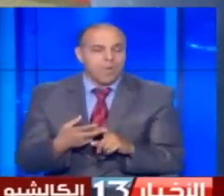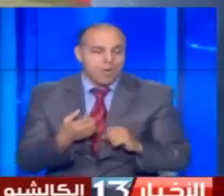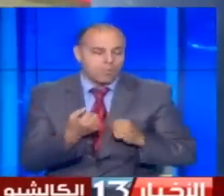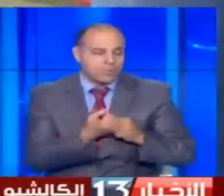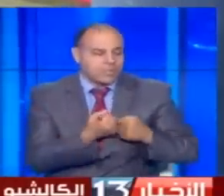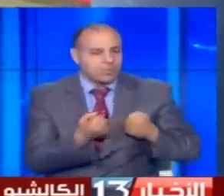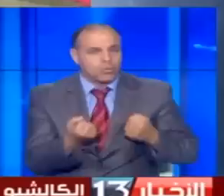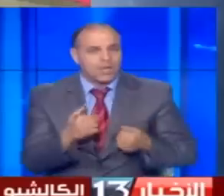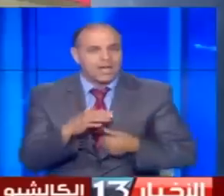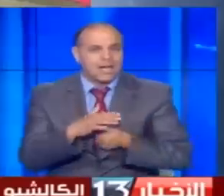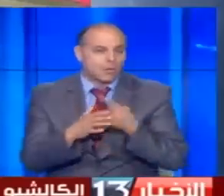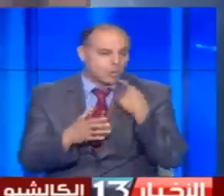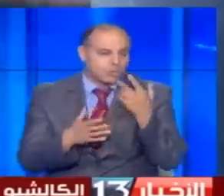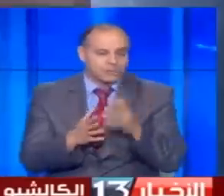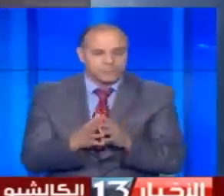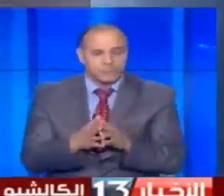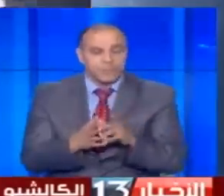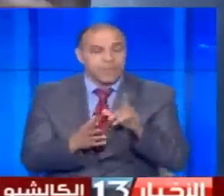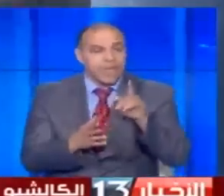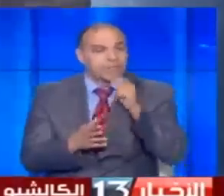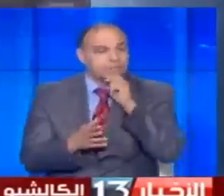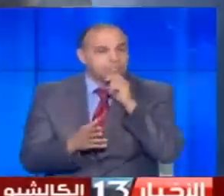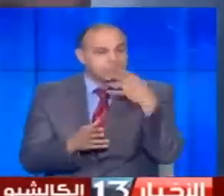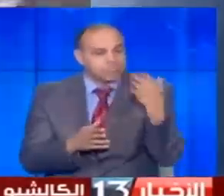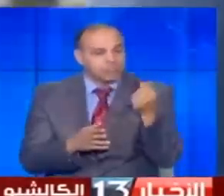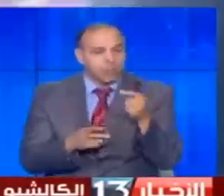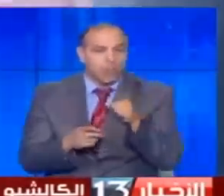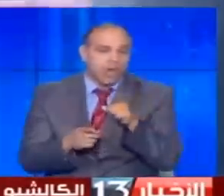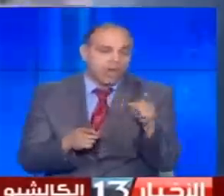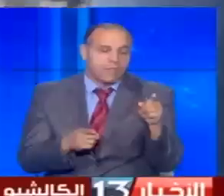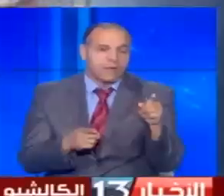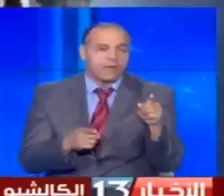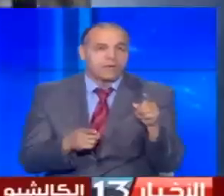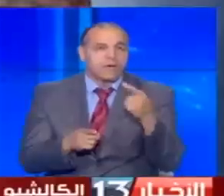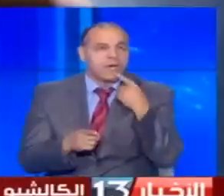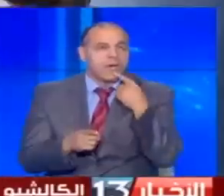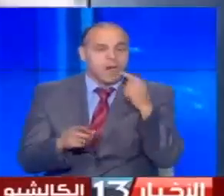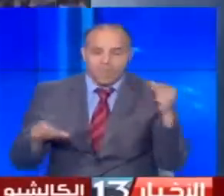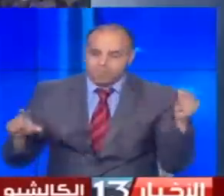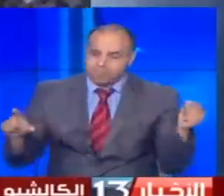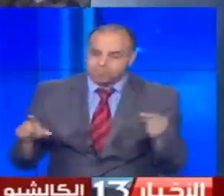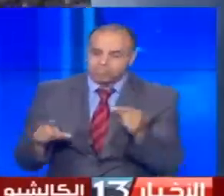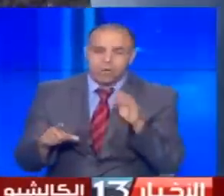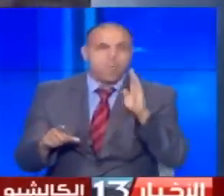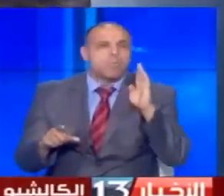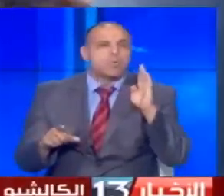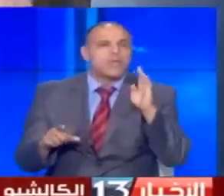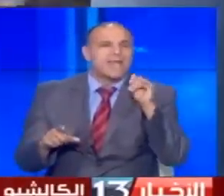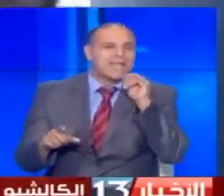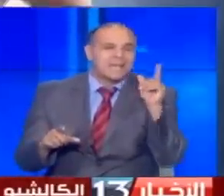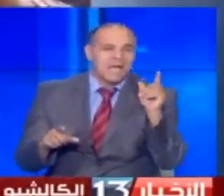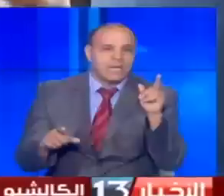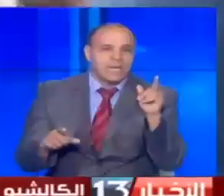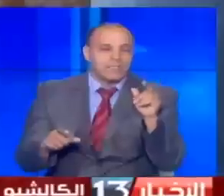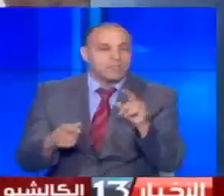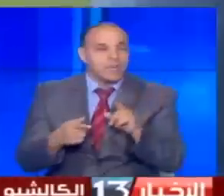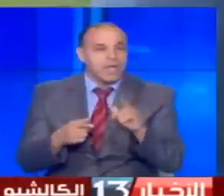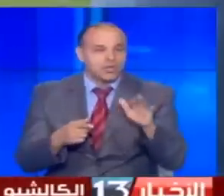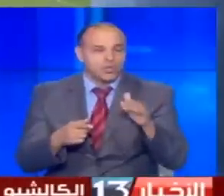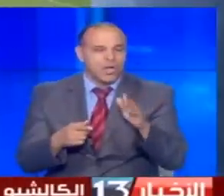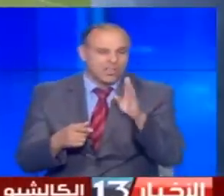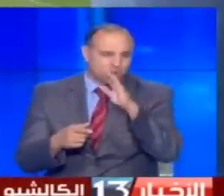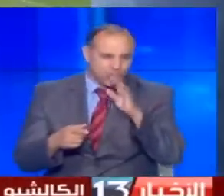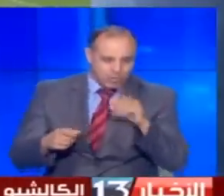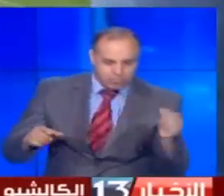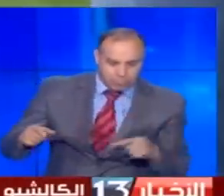الحريري الرئيس بري ان ينتظر صاحب الضيافه طويلا يهز شباك ا بولونيا بهدف اول حمل توقيع ارجنتيني